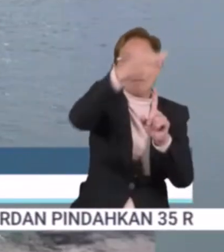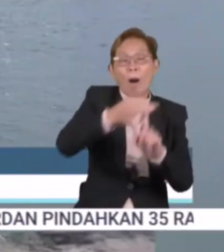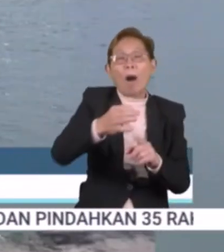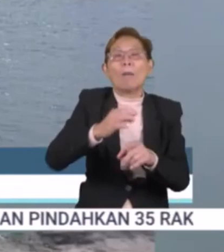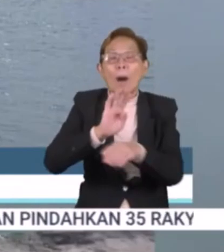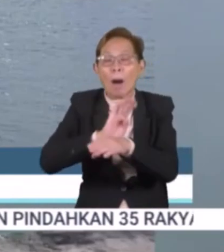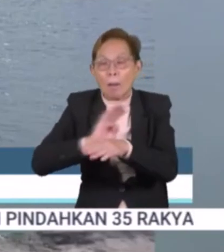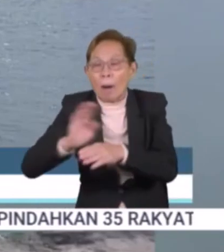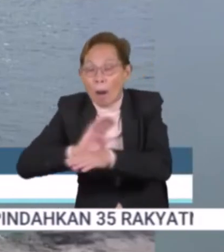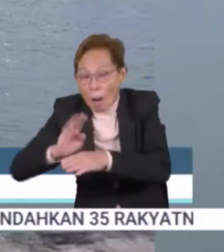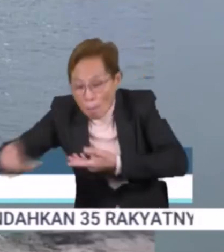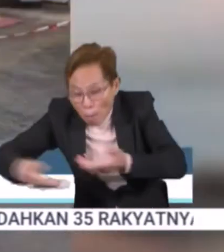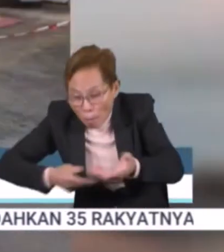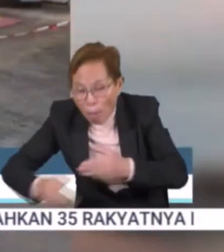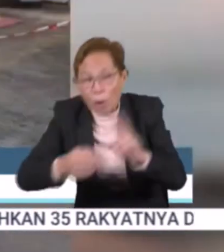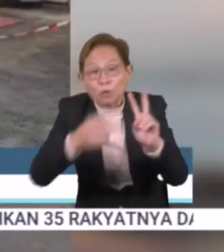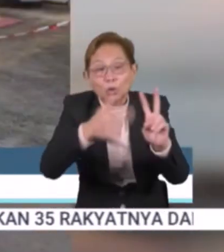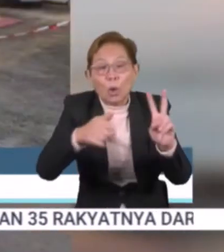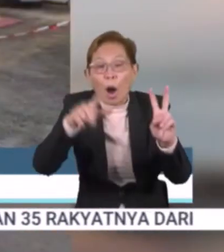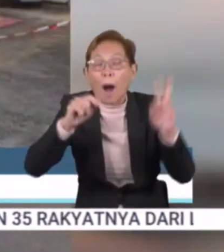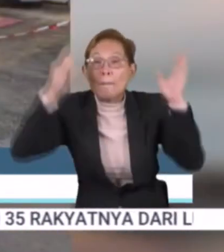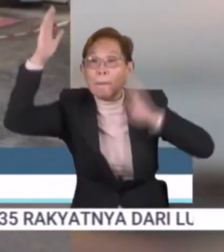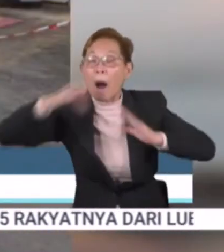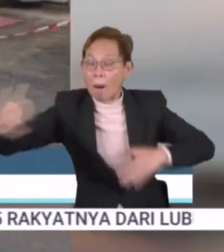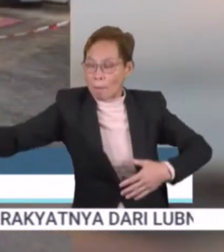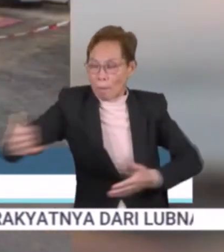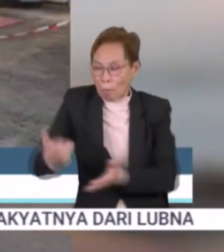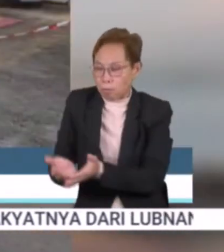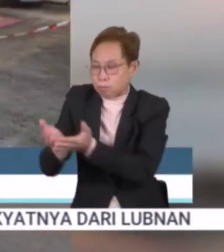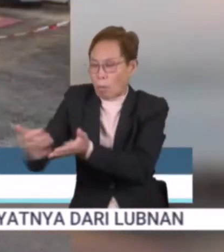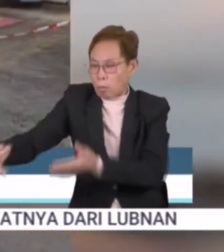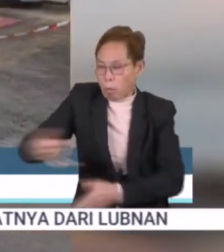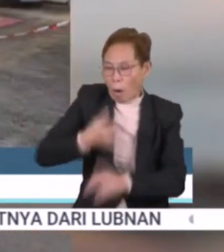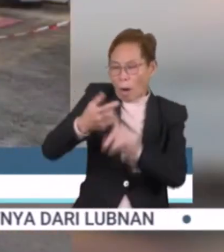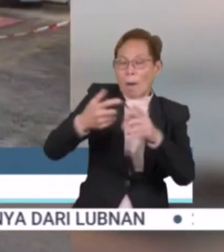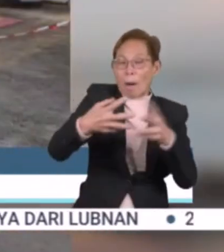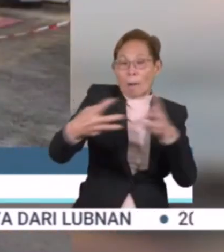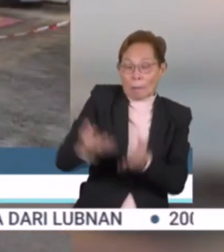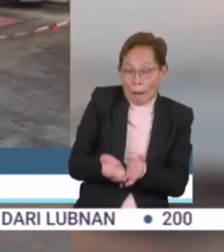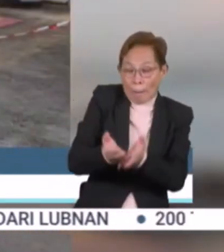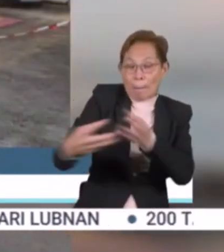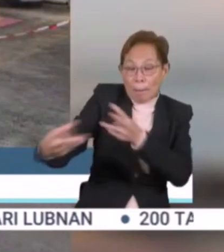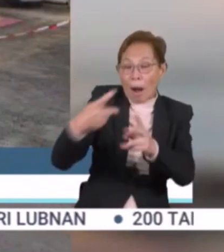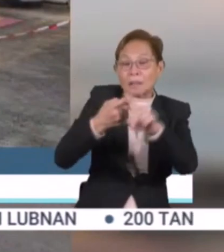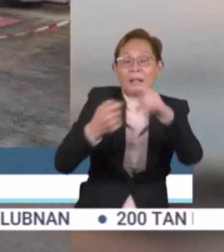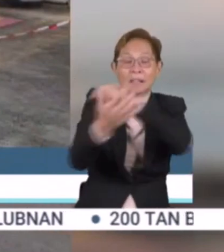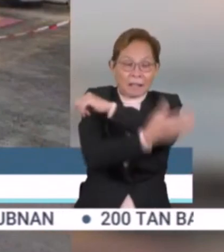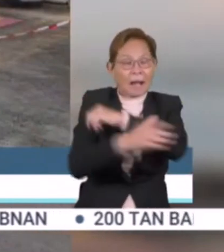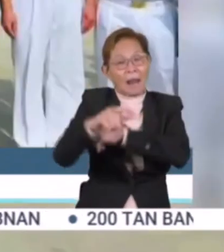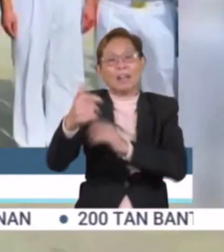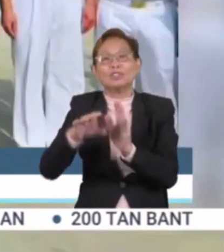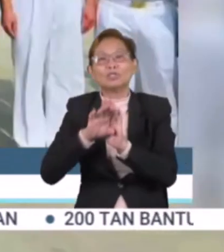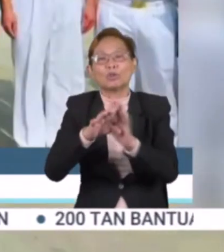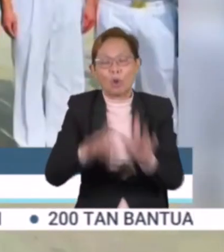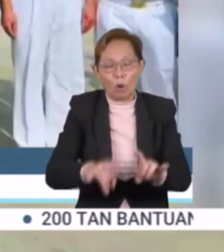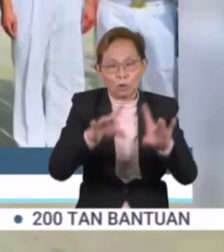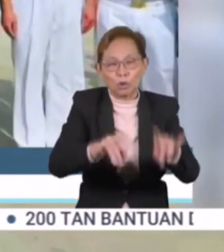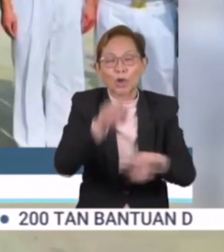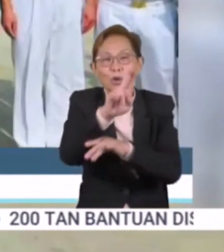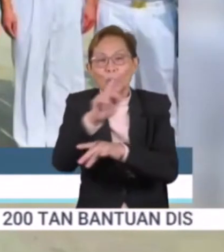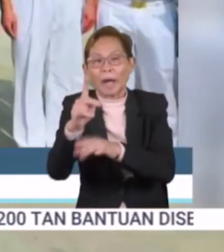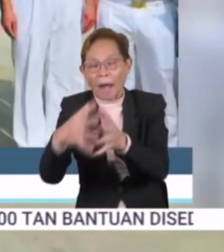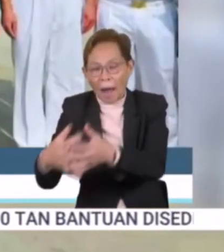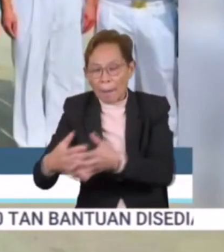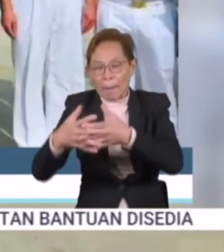Hala beliau menegaskan Malaysia juga menerima kunjungan kapal perang dari negara lain seperti Australia United Kingdom